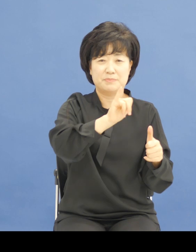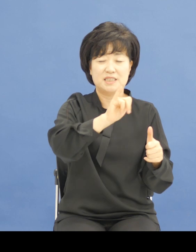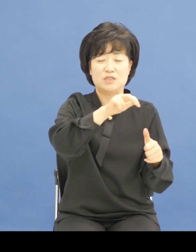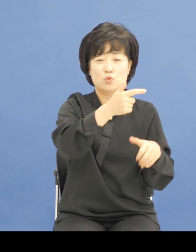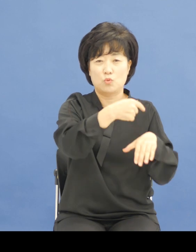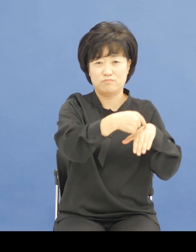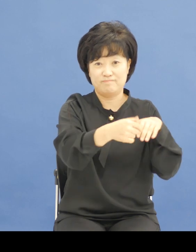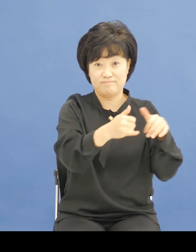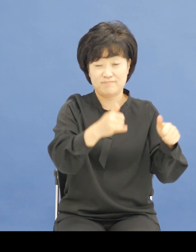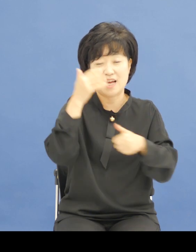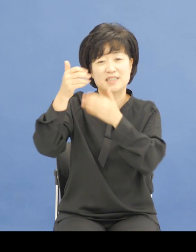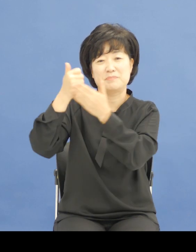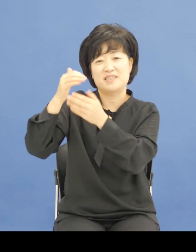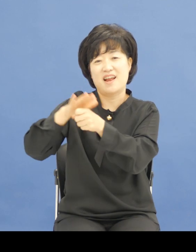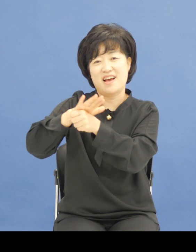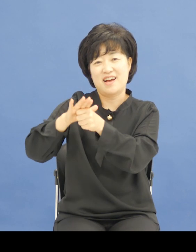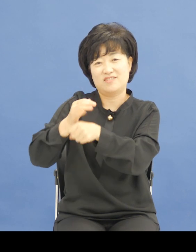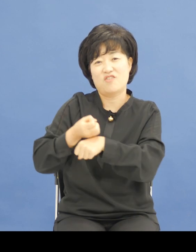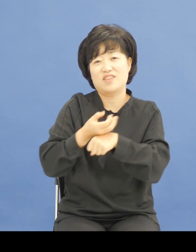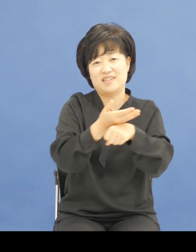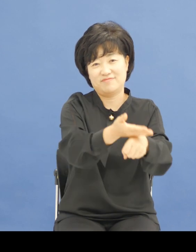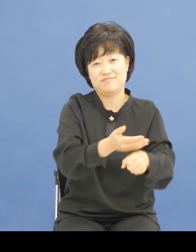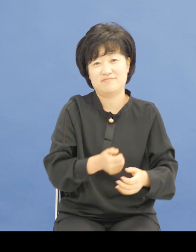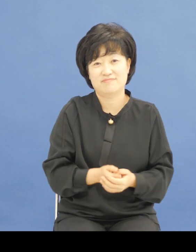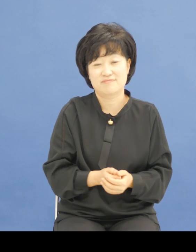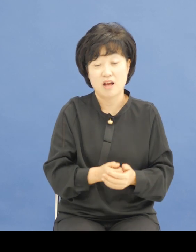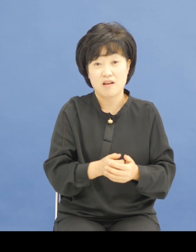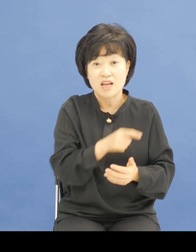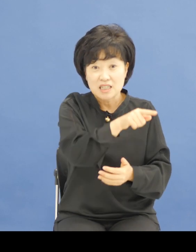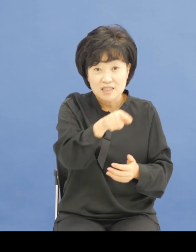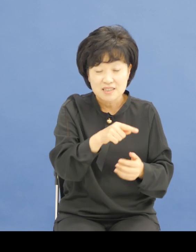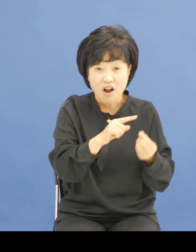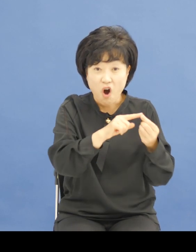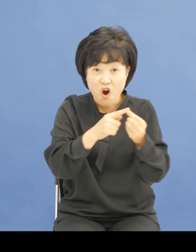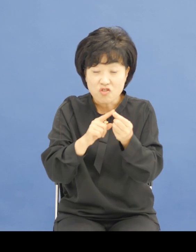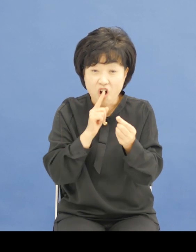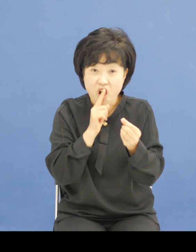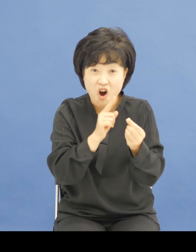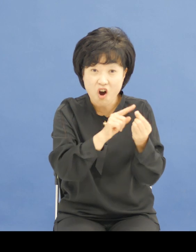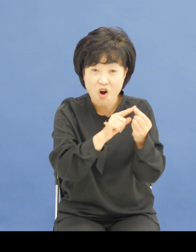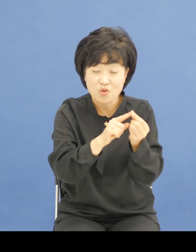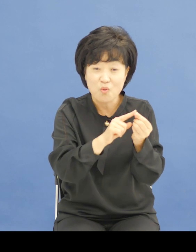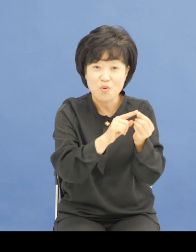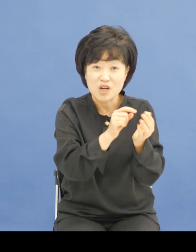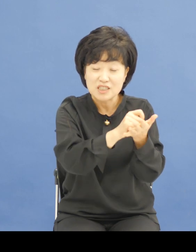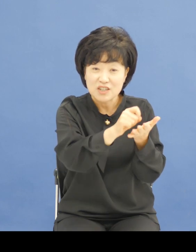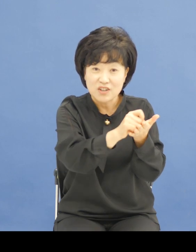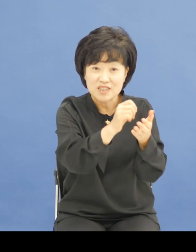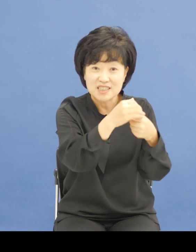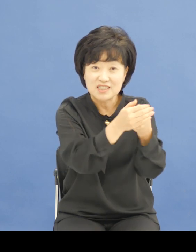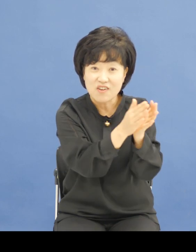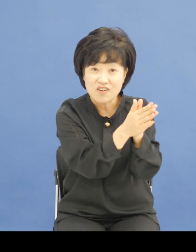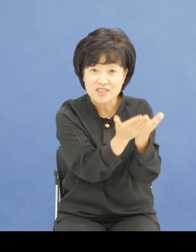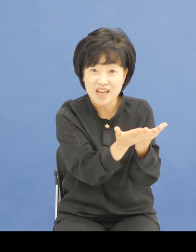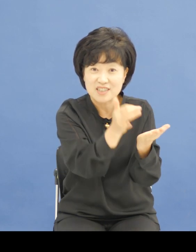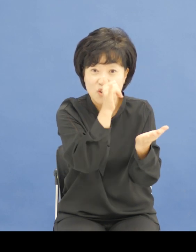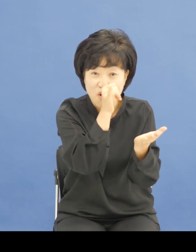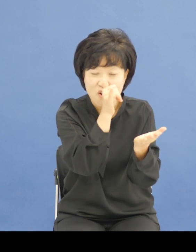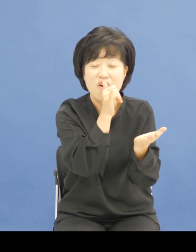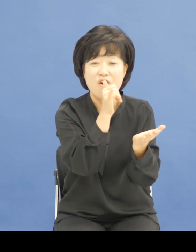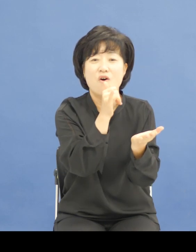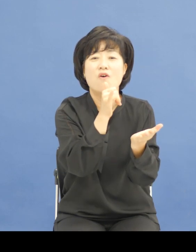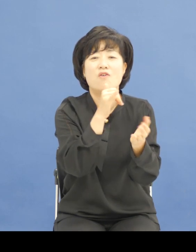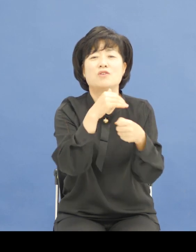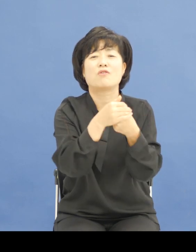오늘 그 성경책 가지고 아, 나오셨죠? 네네. 한번 볼까요? 어, 궁금해요. 어떻게? 이건데요. 네.